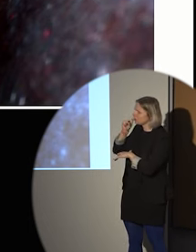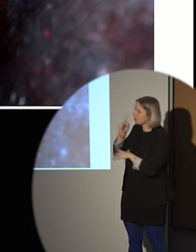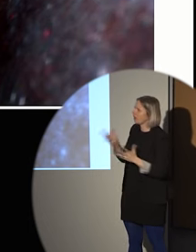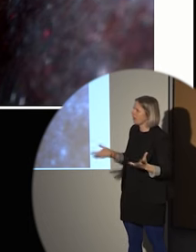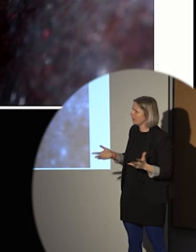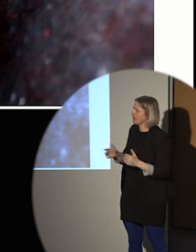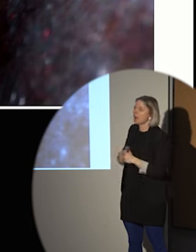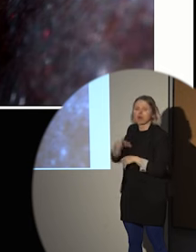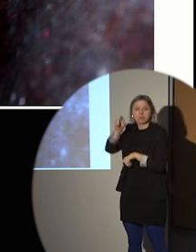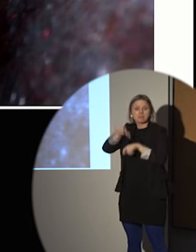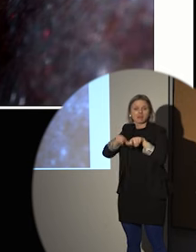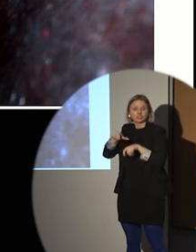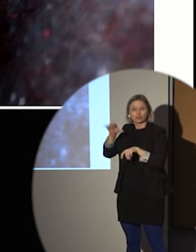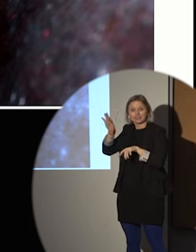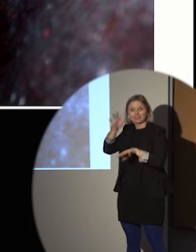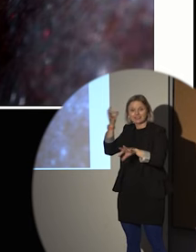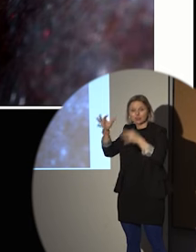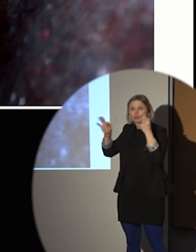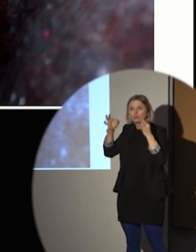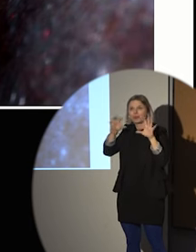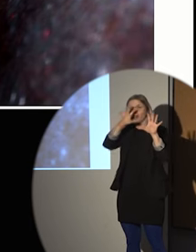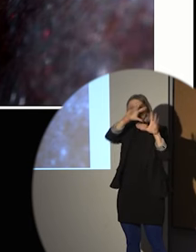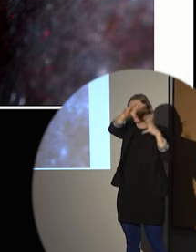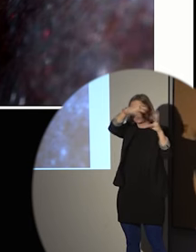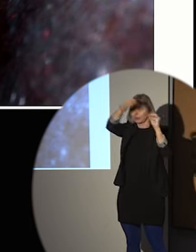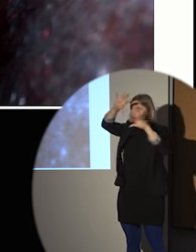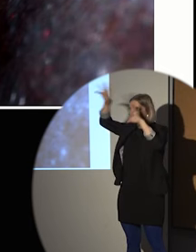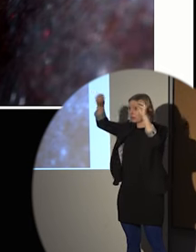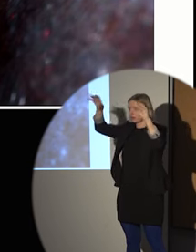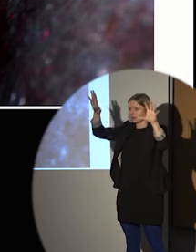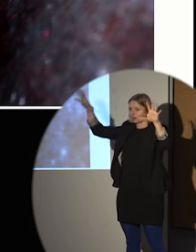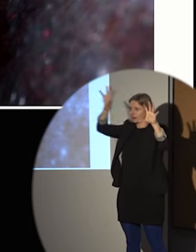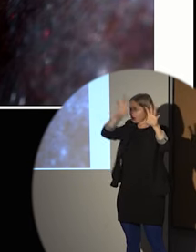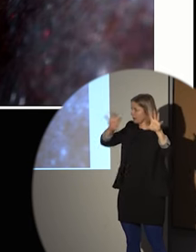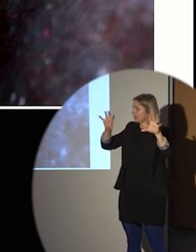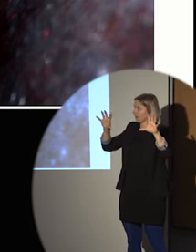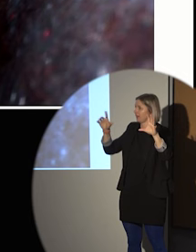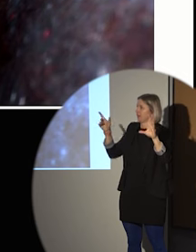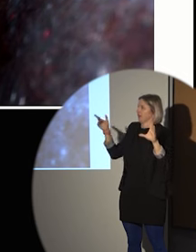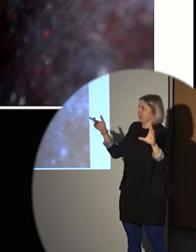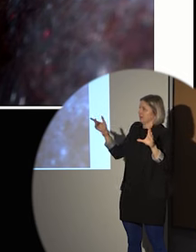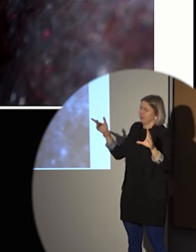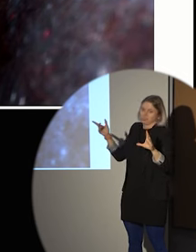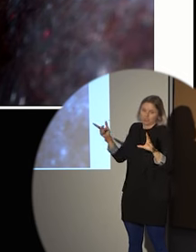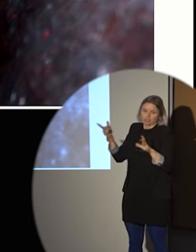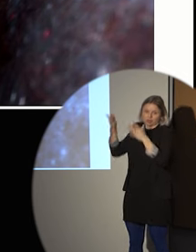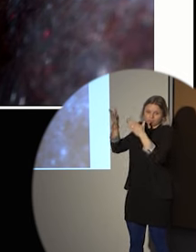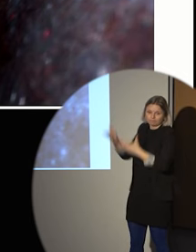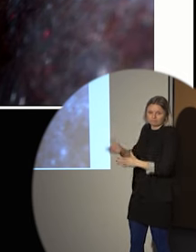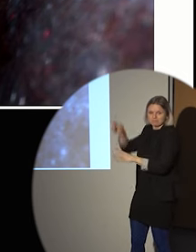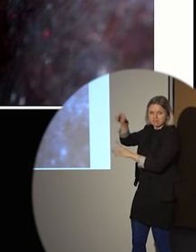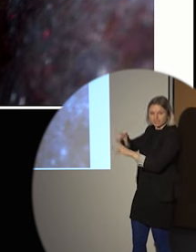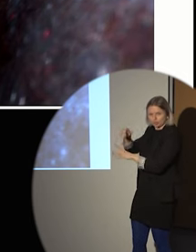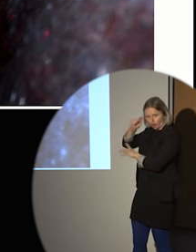ceux qui ont découvert les liens entre toutes ces régions de formation stellaire dans notre galaxie l'ont donné en hommage de